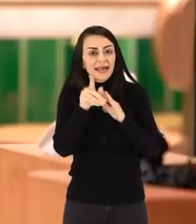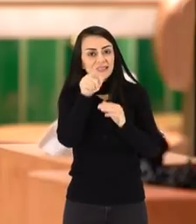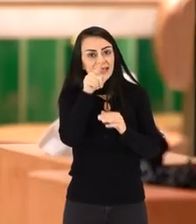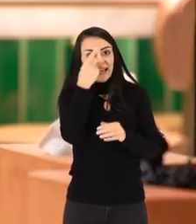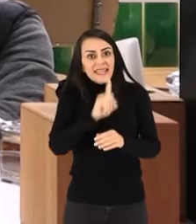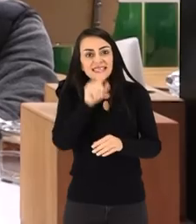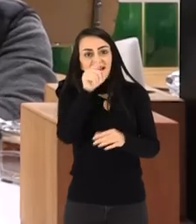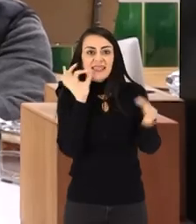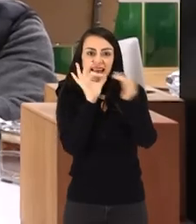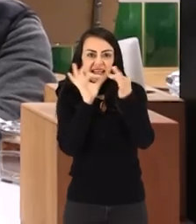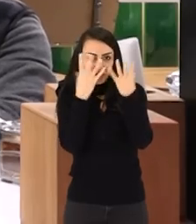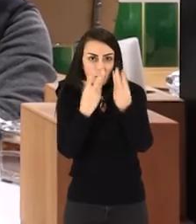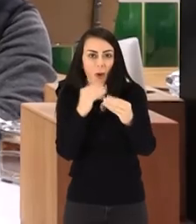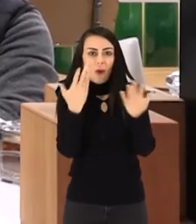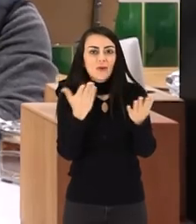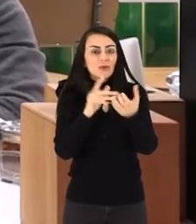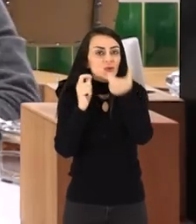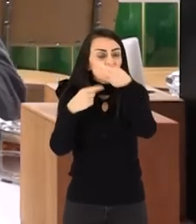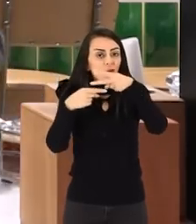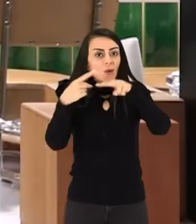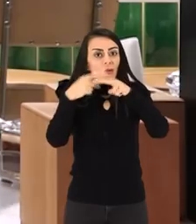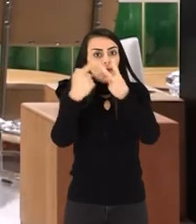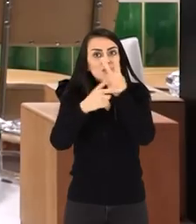Onu da söyleyeyim ya. Muhtemelen. Ne güzel biliyor ya.